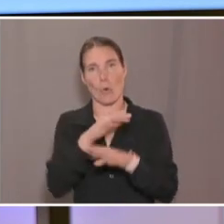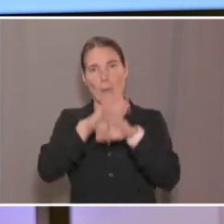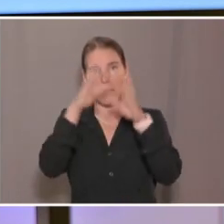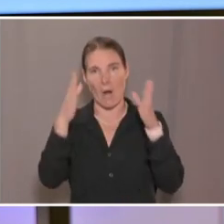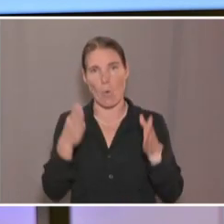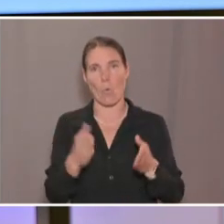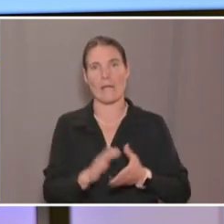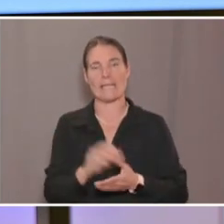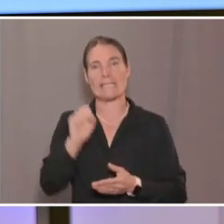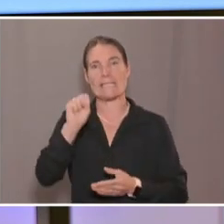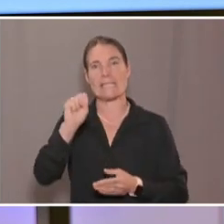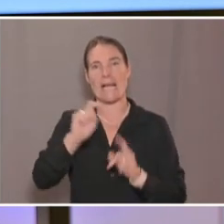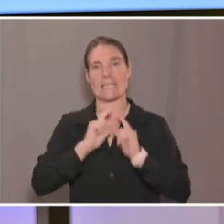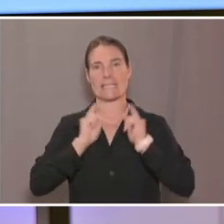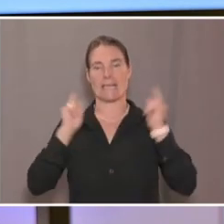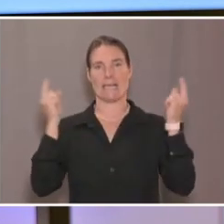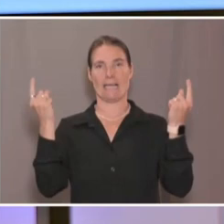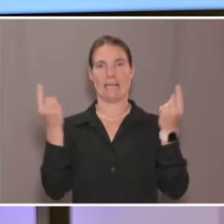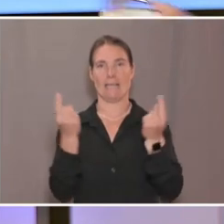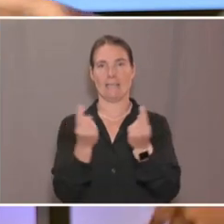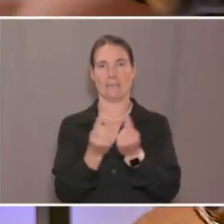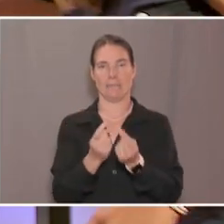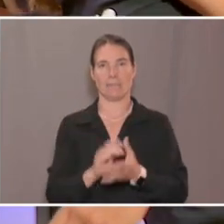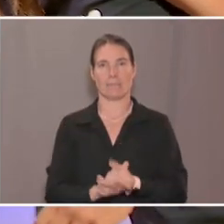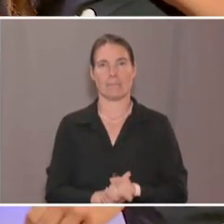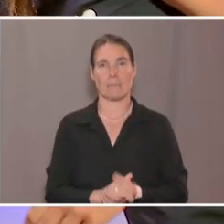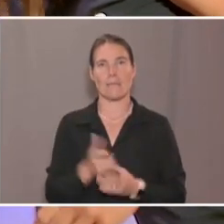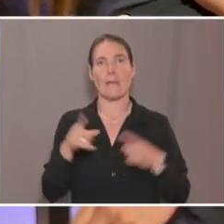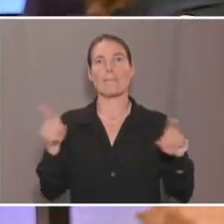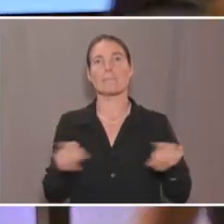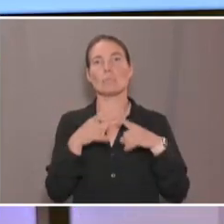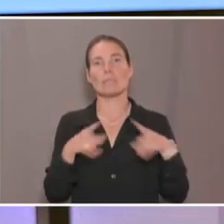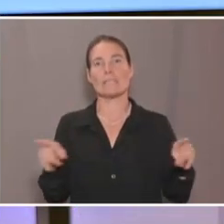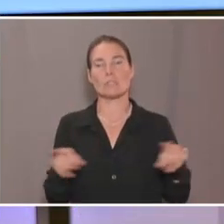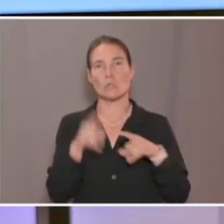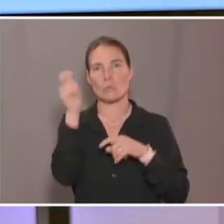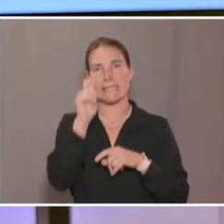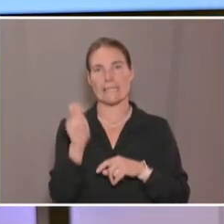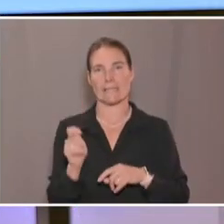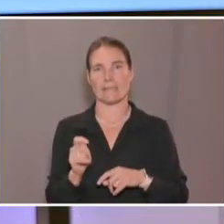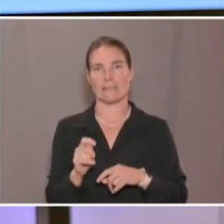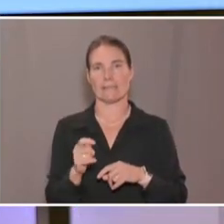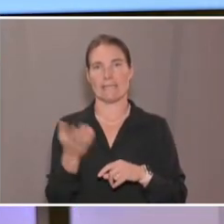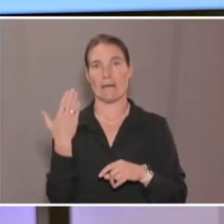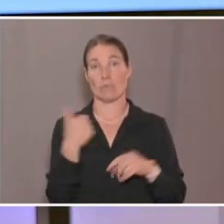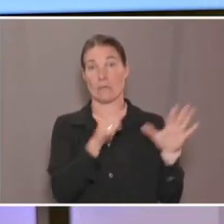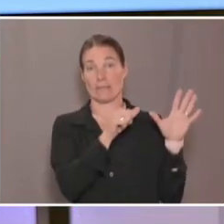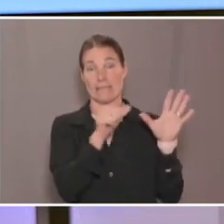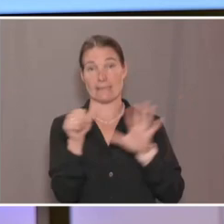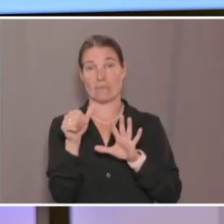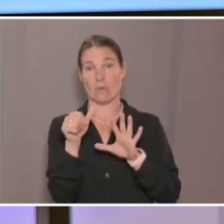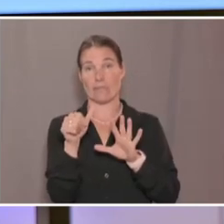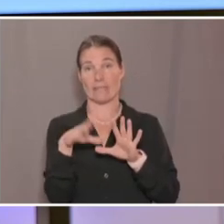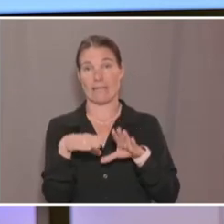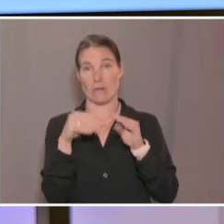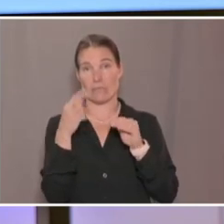den Senatssaal. Dort haben Jan Tenrich und die Musikstudierenden, die er 6 Wochen vor dieser Feier dazu bringen